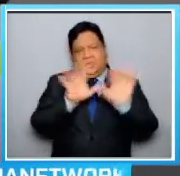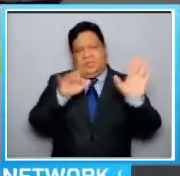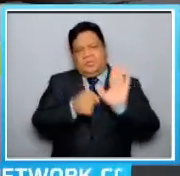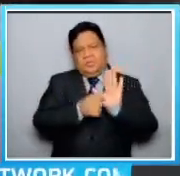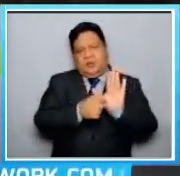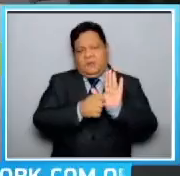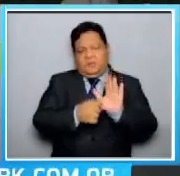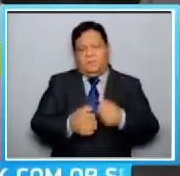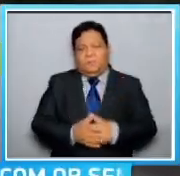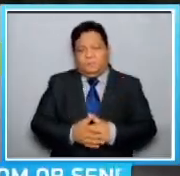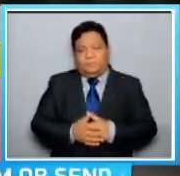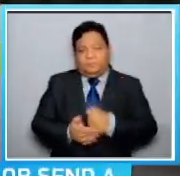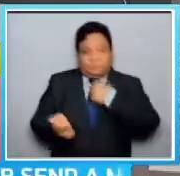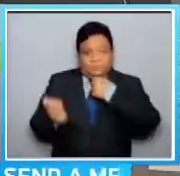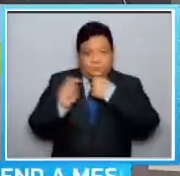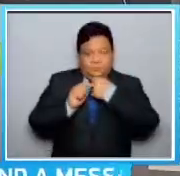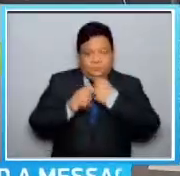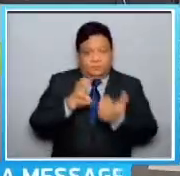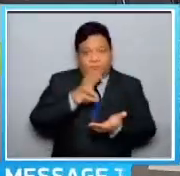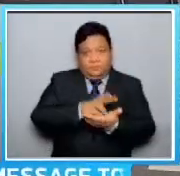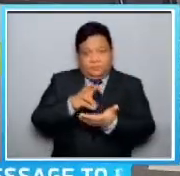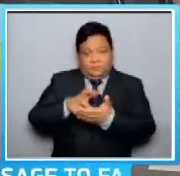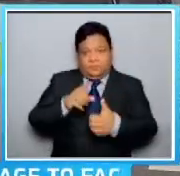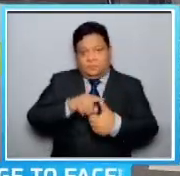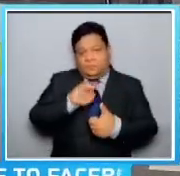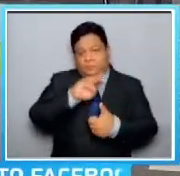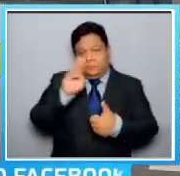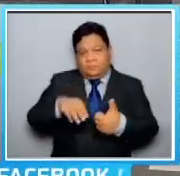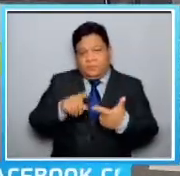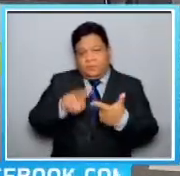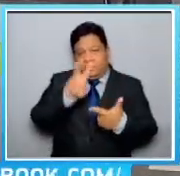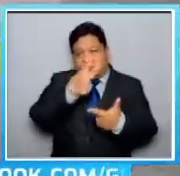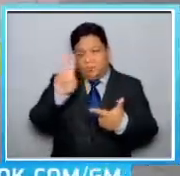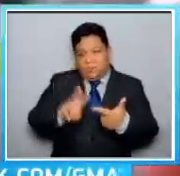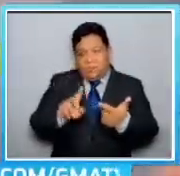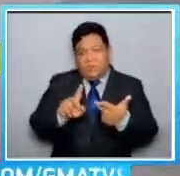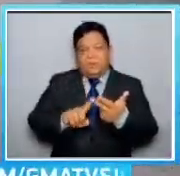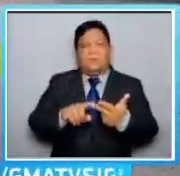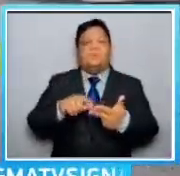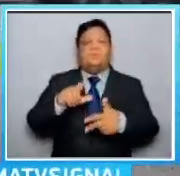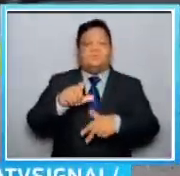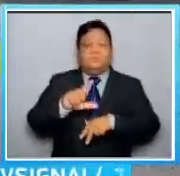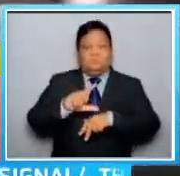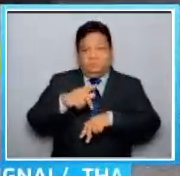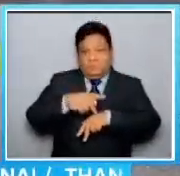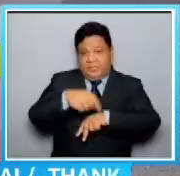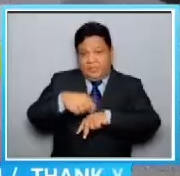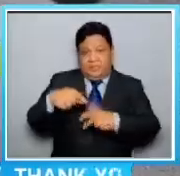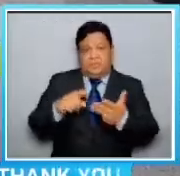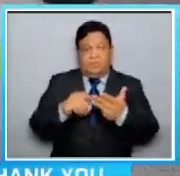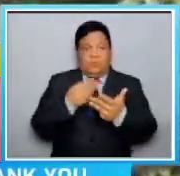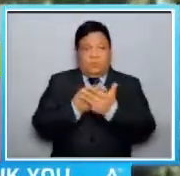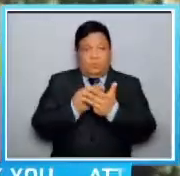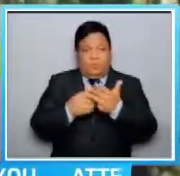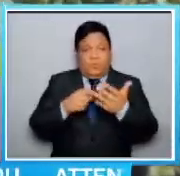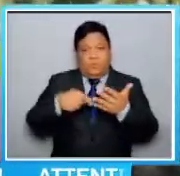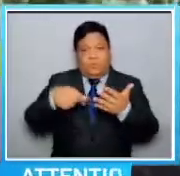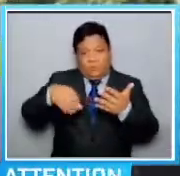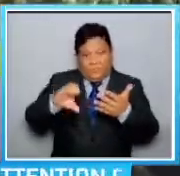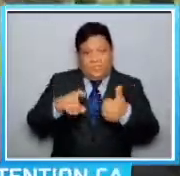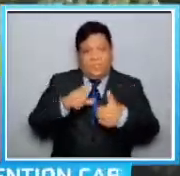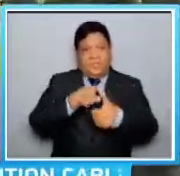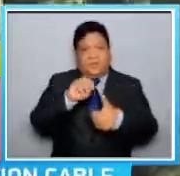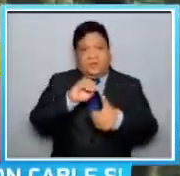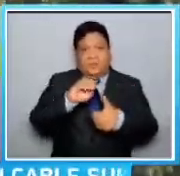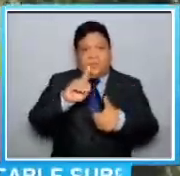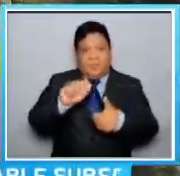ang Maynila, Valenzuela, Parañaque, Muntinlupa at Quezon City. Saklaw din ang desisyon ng MMDA. Mananatili yan hanggang bawiin